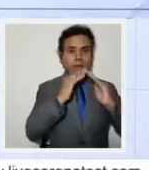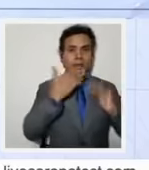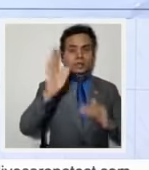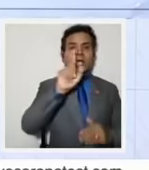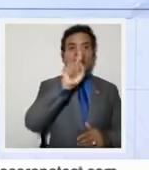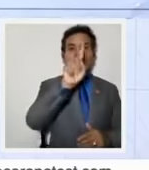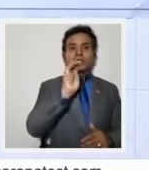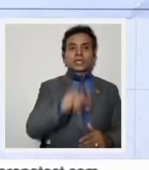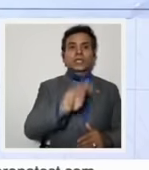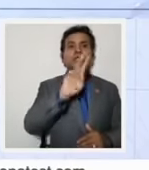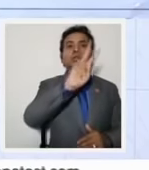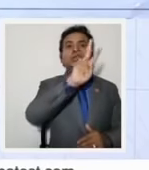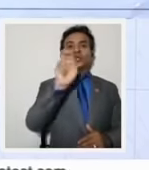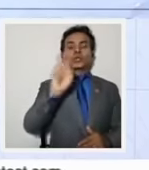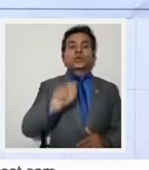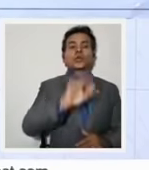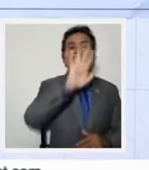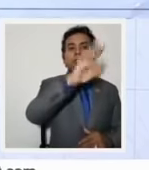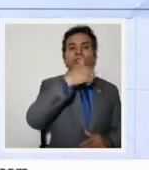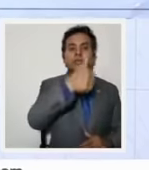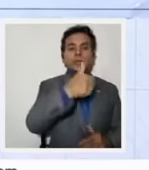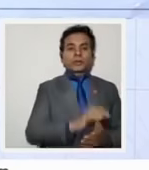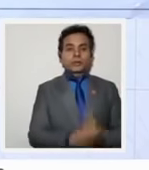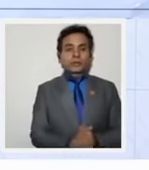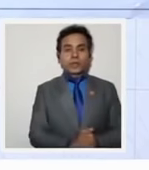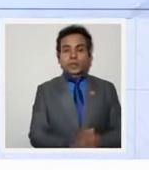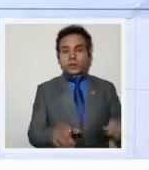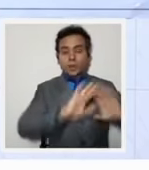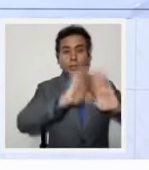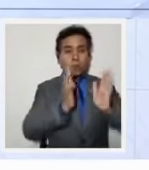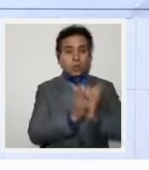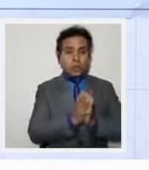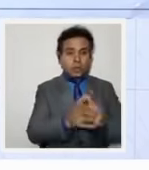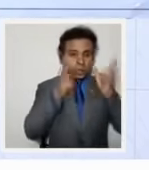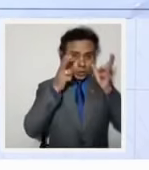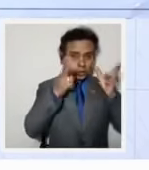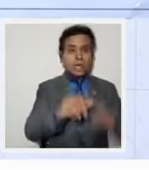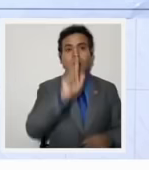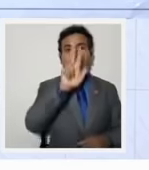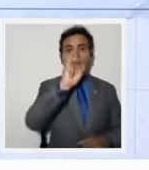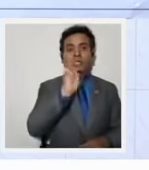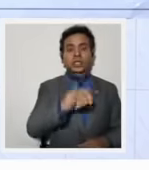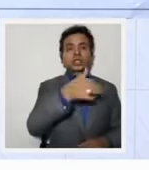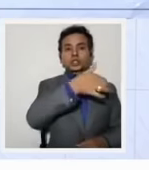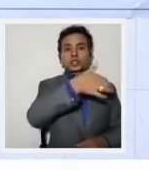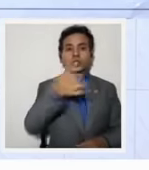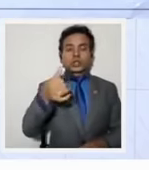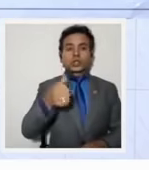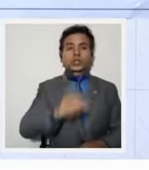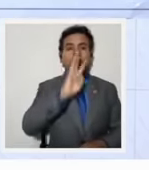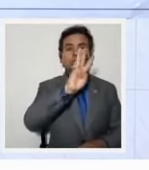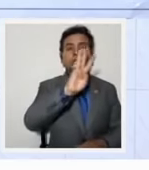বর্তমানে আইসোলেশনে আছেন 2,361 জন এবং এ পর্যন্ত ছাড় পেয়েছেন 1,256 জন।